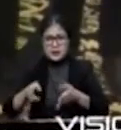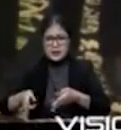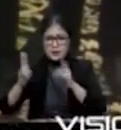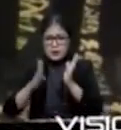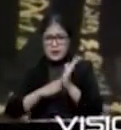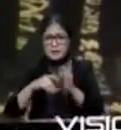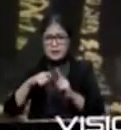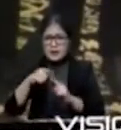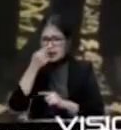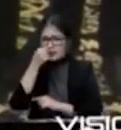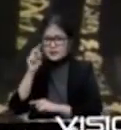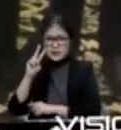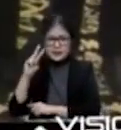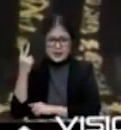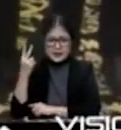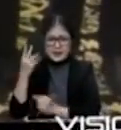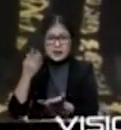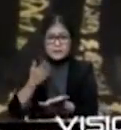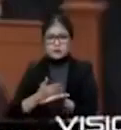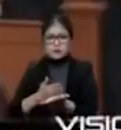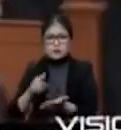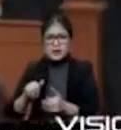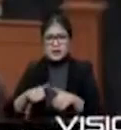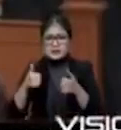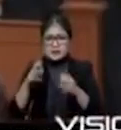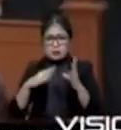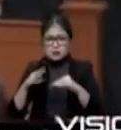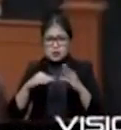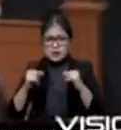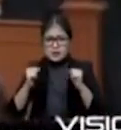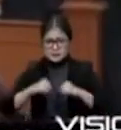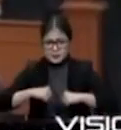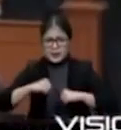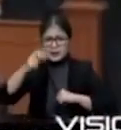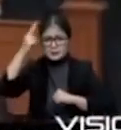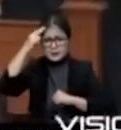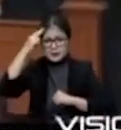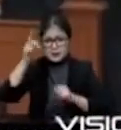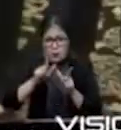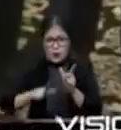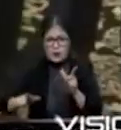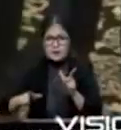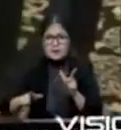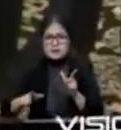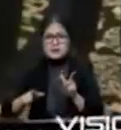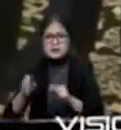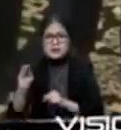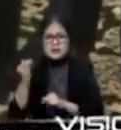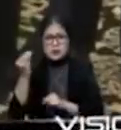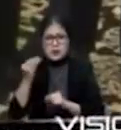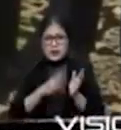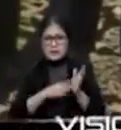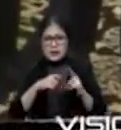kemarin. Keputusan tersebut dihasilkan dalam musyawarah mufakat yang dipimpin Wakil Ketua MK Saldi Isra dan